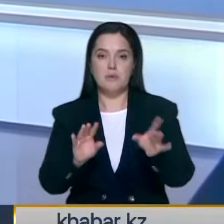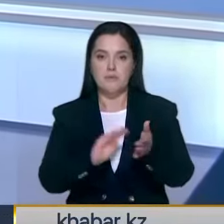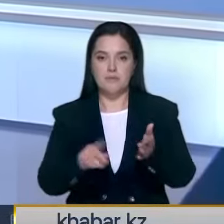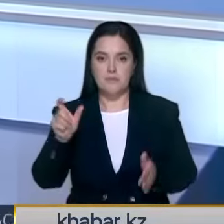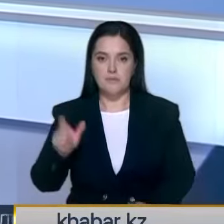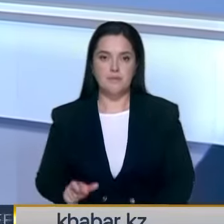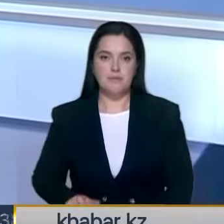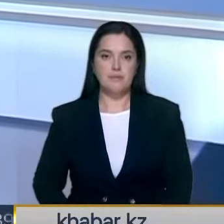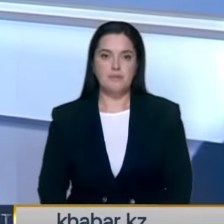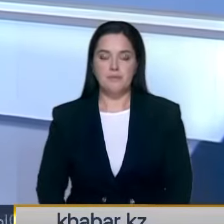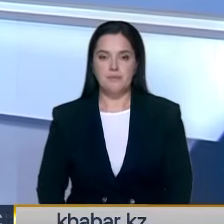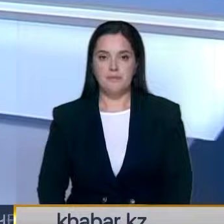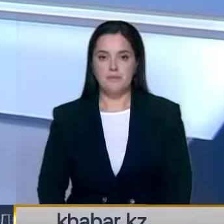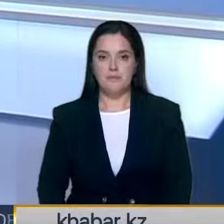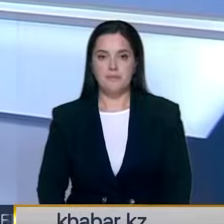госа